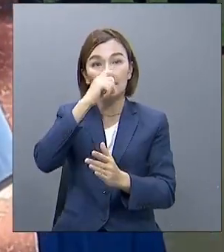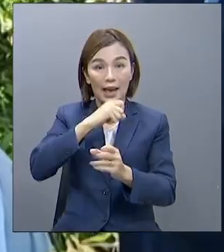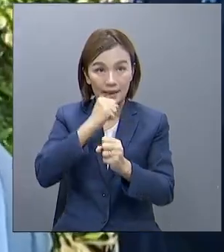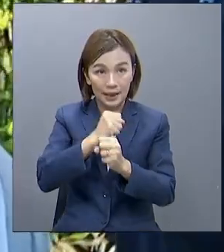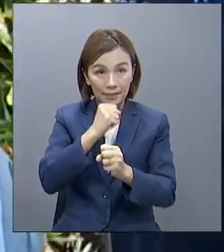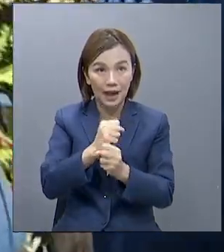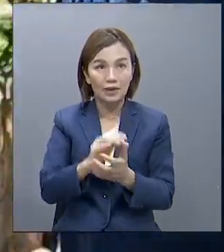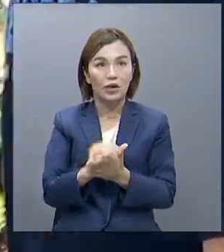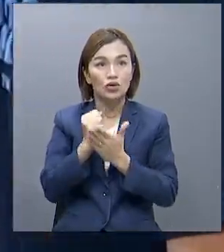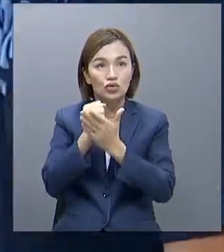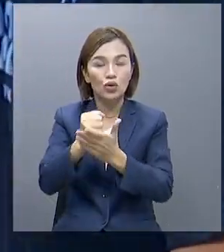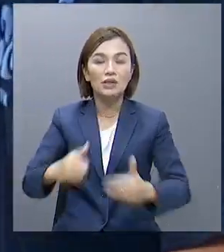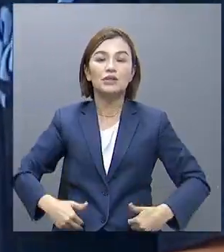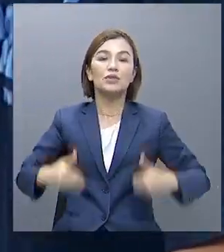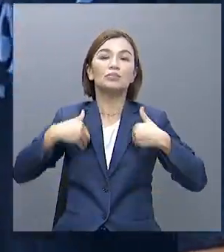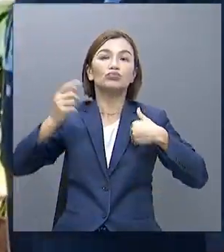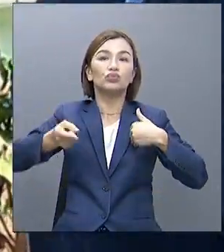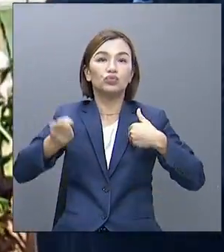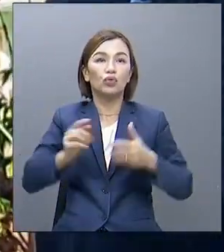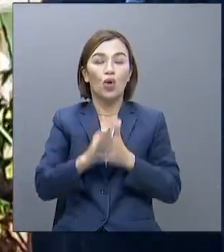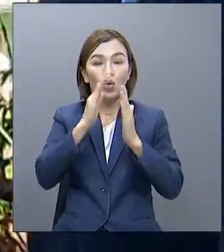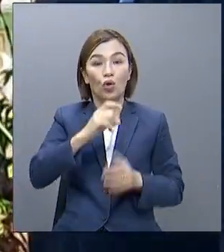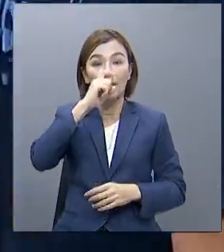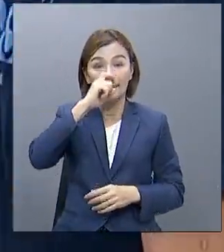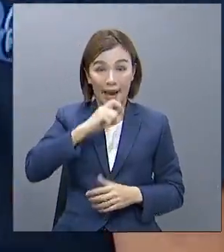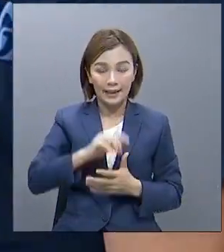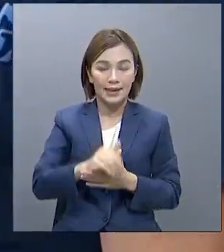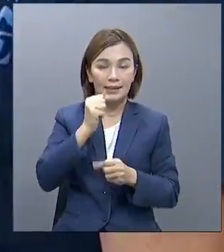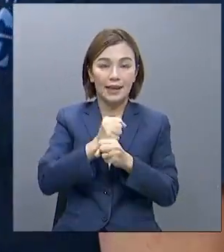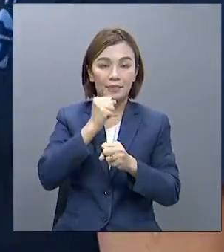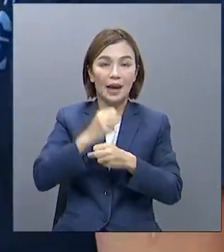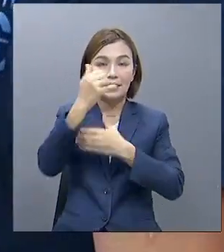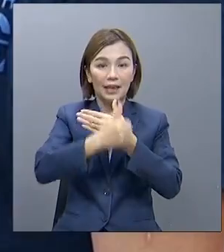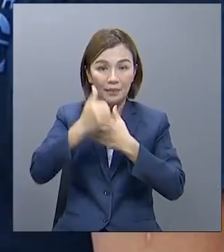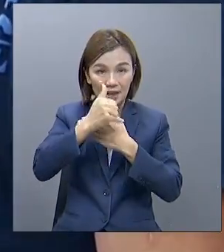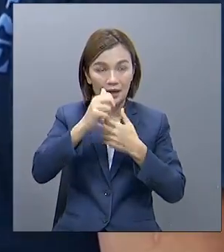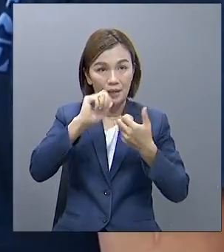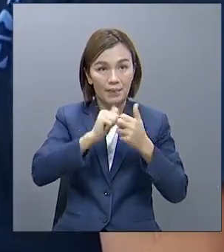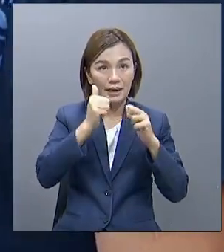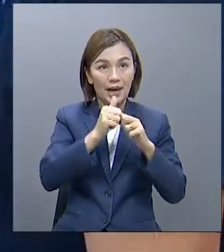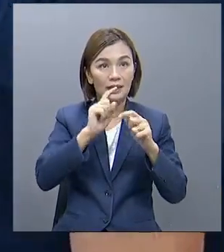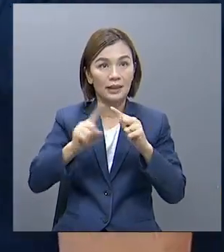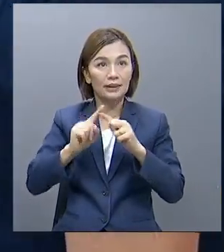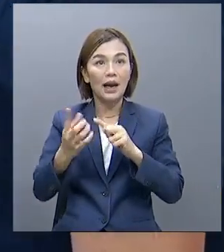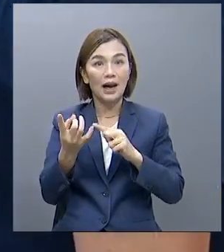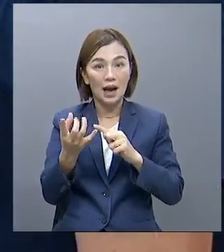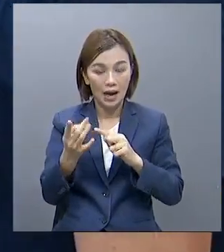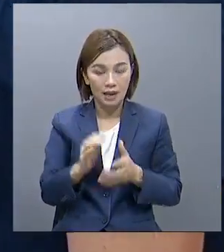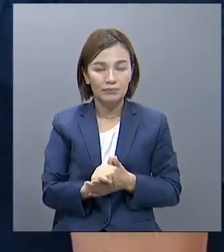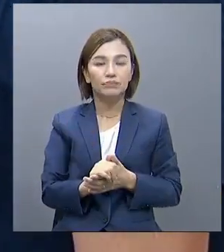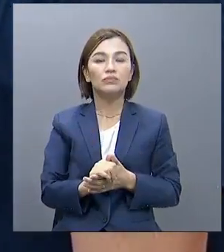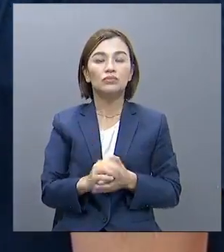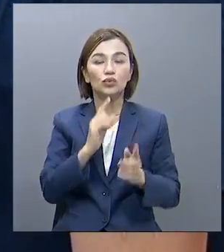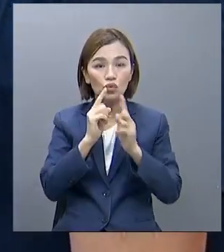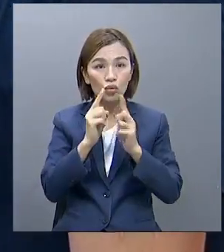ญและกำลังใจค่ะส่วนแรงงานไทยที่ยังไปทำงานที่ต่างประเทศหากมีปัญหาหรือว่าข้อสงสัยค่ะก็สามารถที่จะติดต่อได้